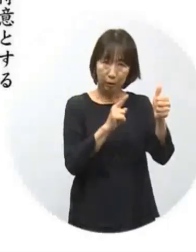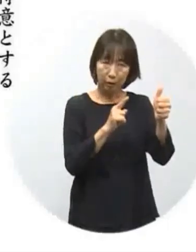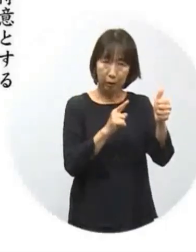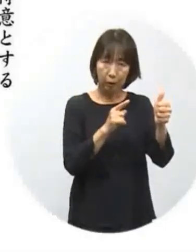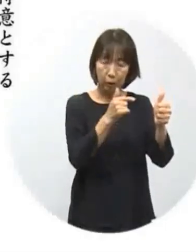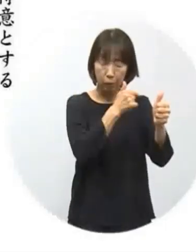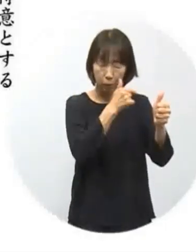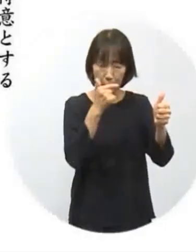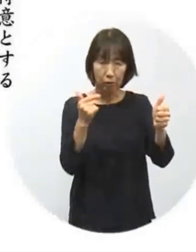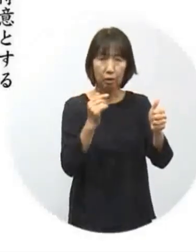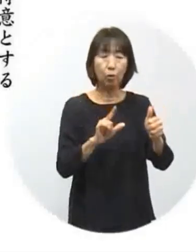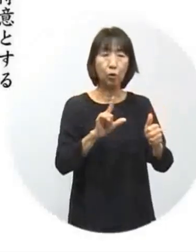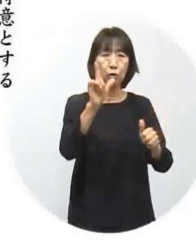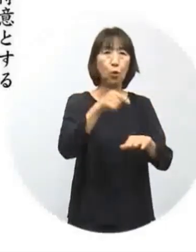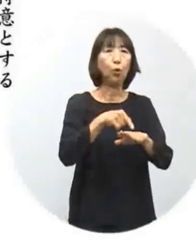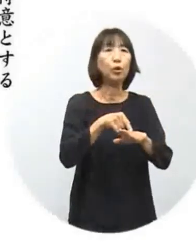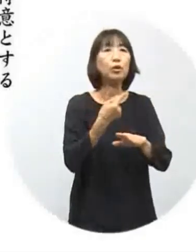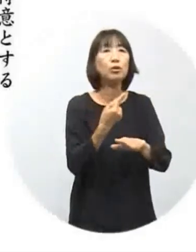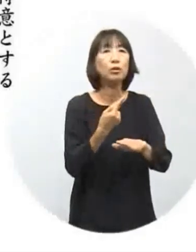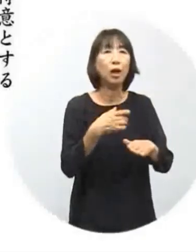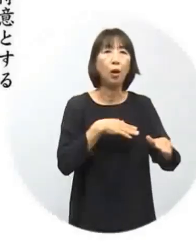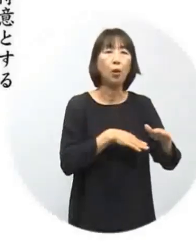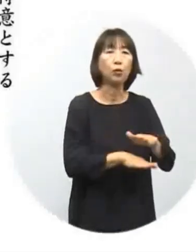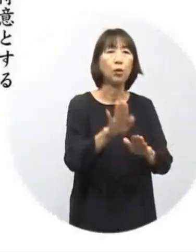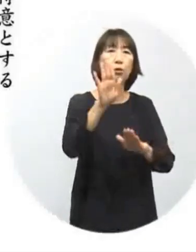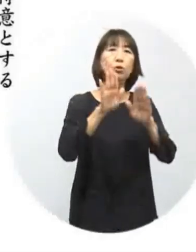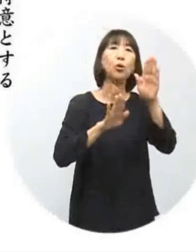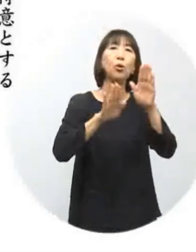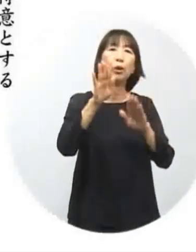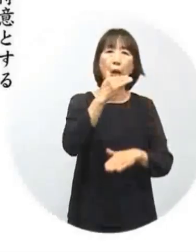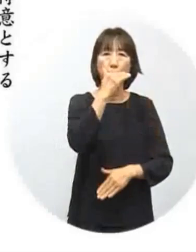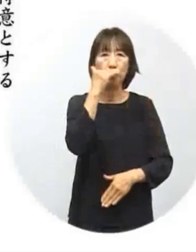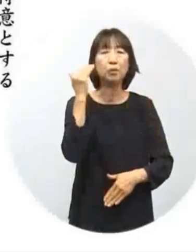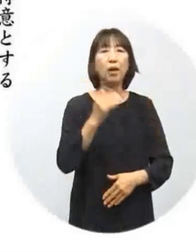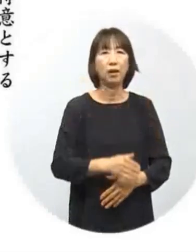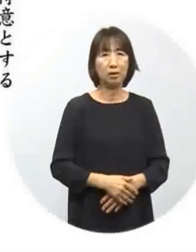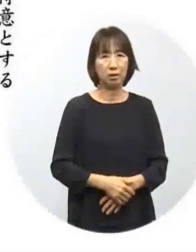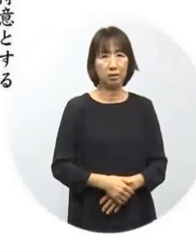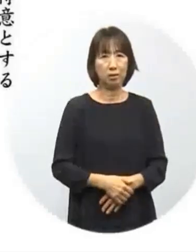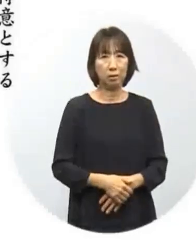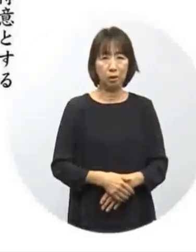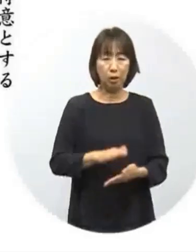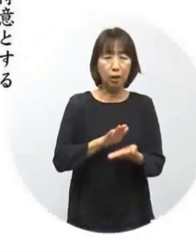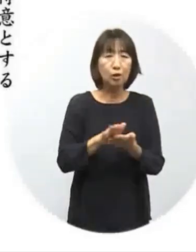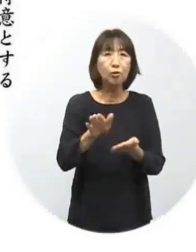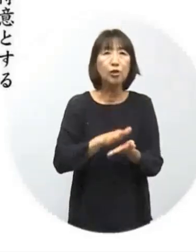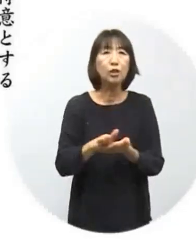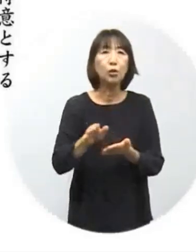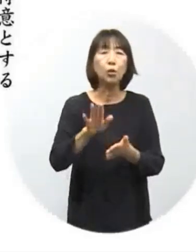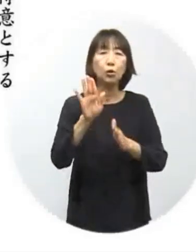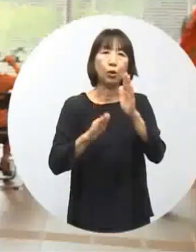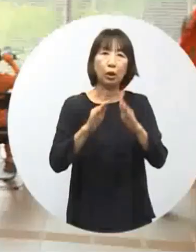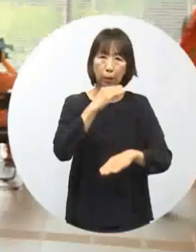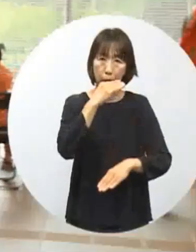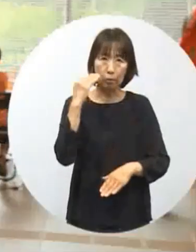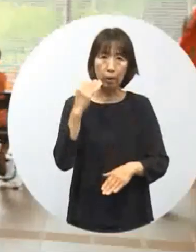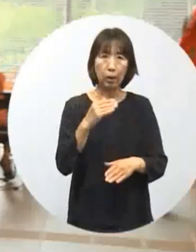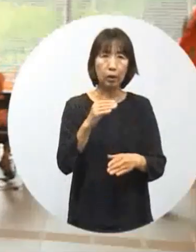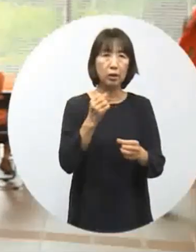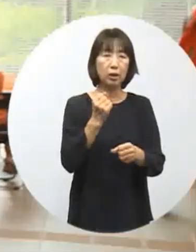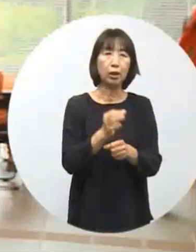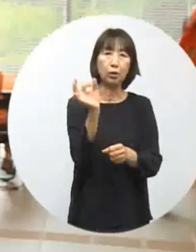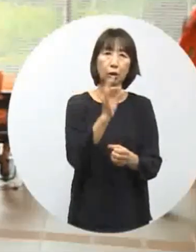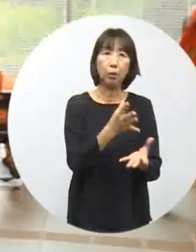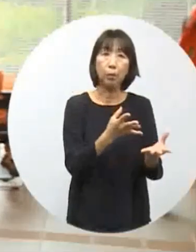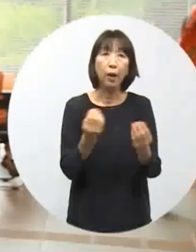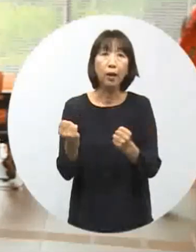きり上質な、保存状態も素晴らしいですし、刷りの状態も素晴らしい作品ばかりです。この